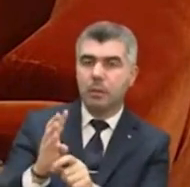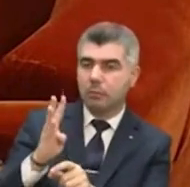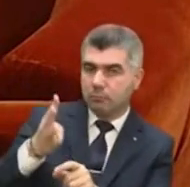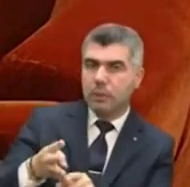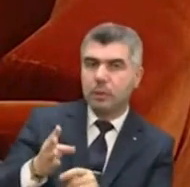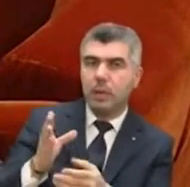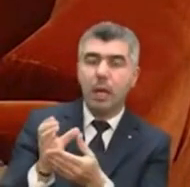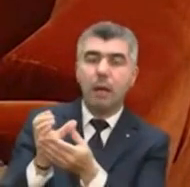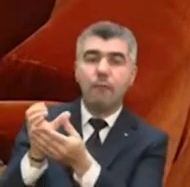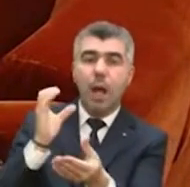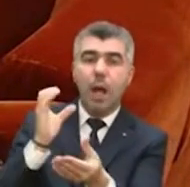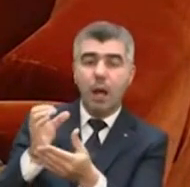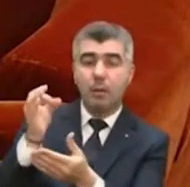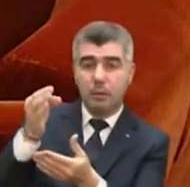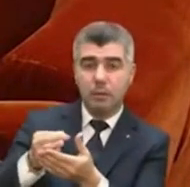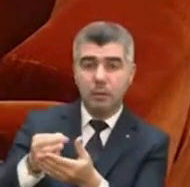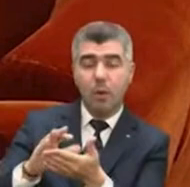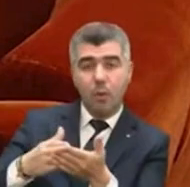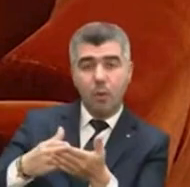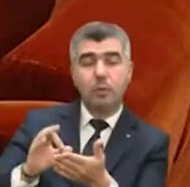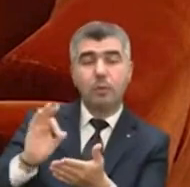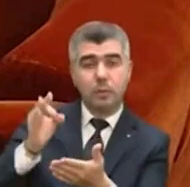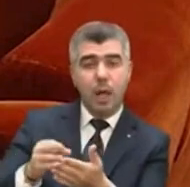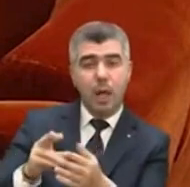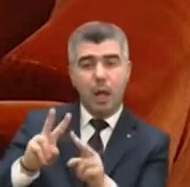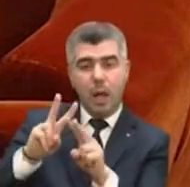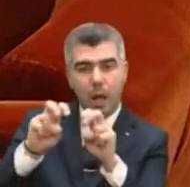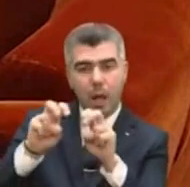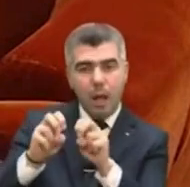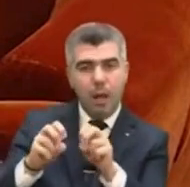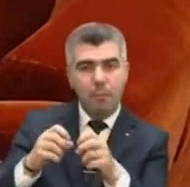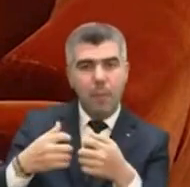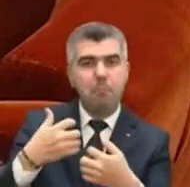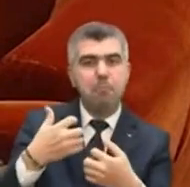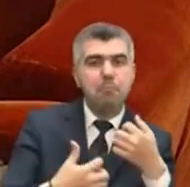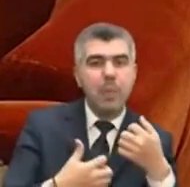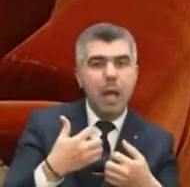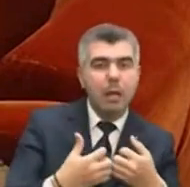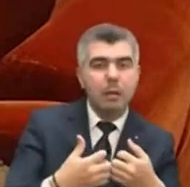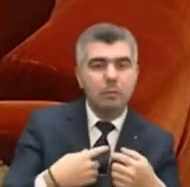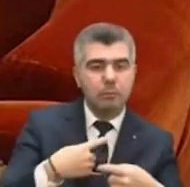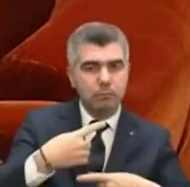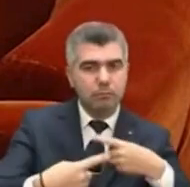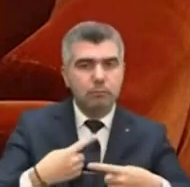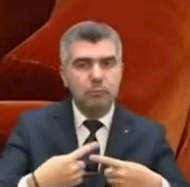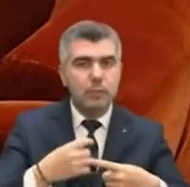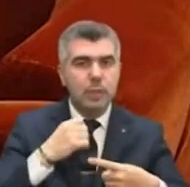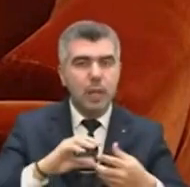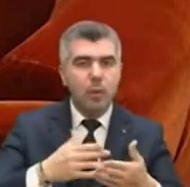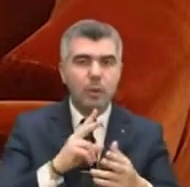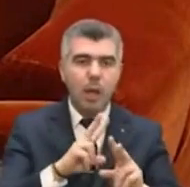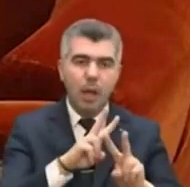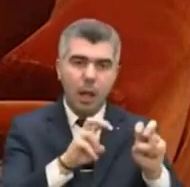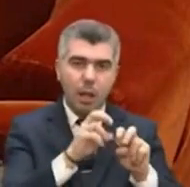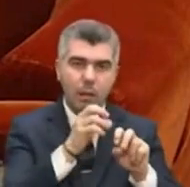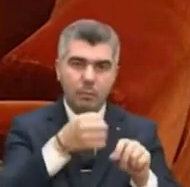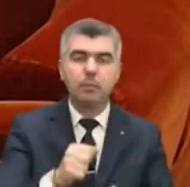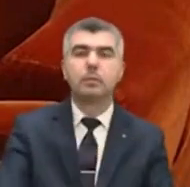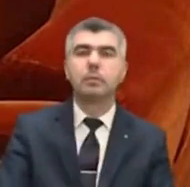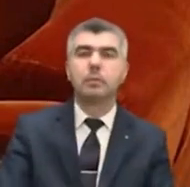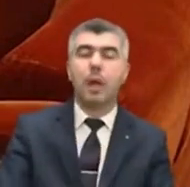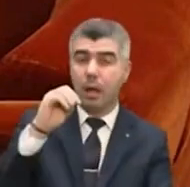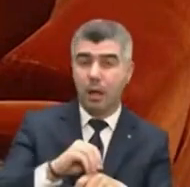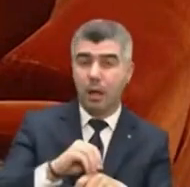ترخص لها بهدف تقوية العرض إلى مراقبة الحالة الميكانيكية من طرف المصالح المختصة. موازنة مع ذلك